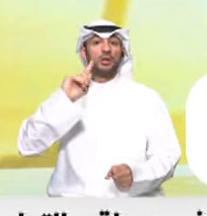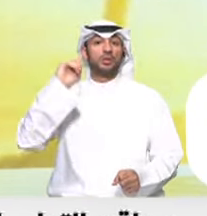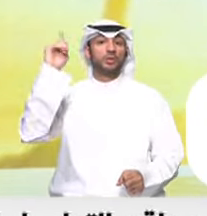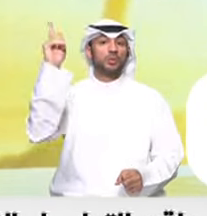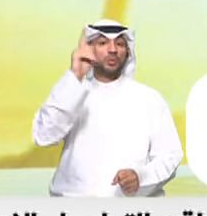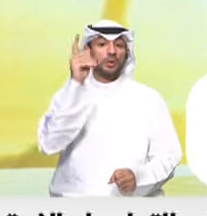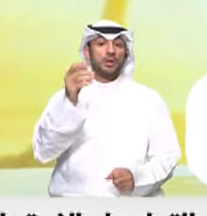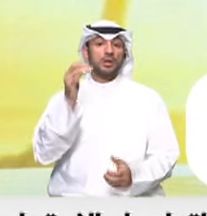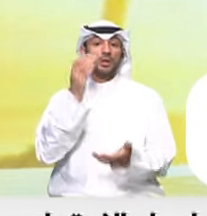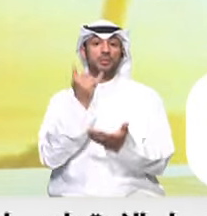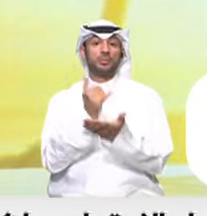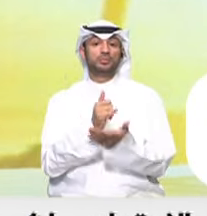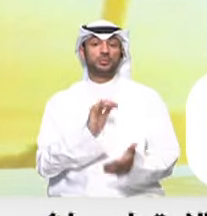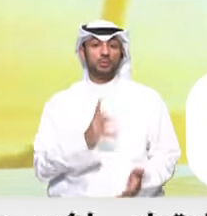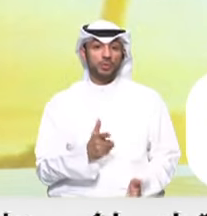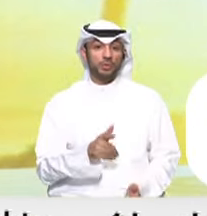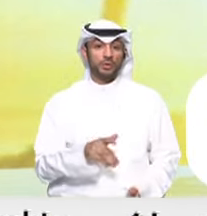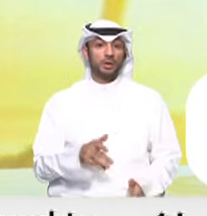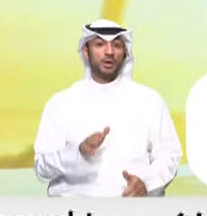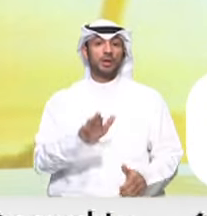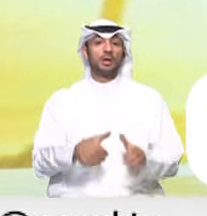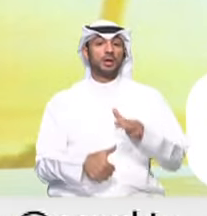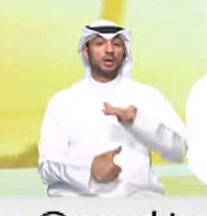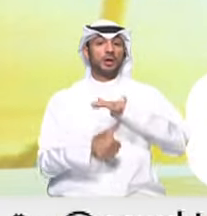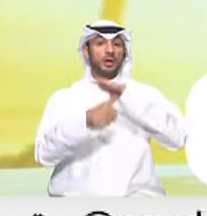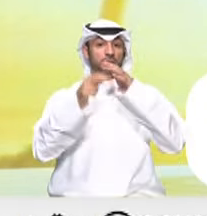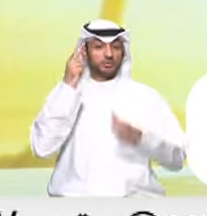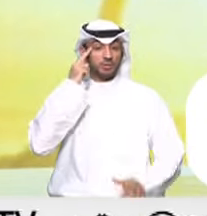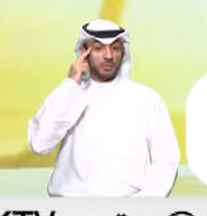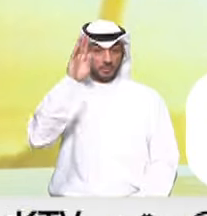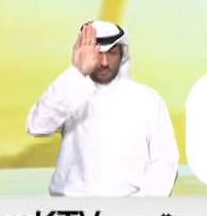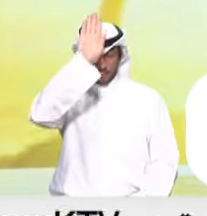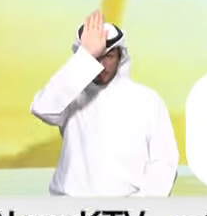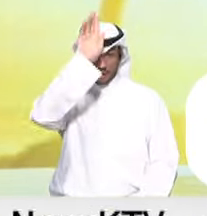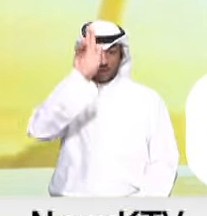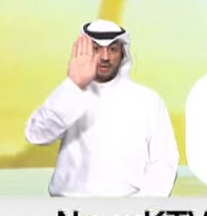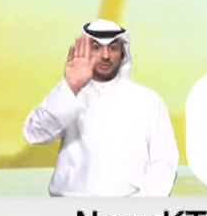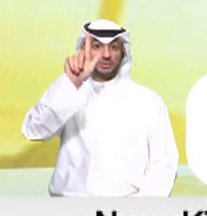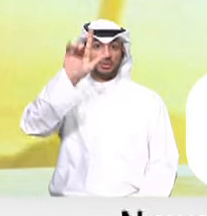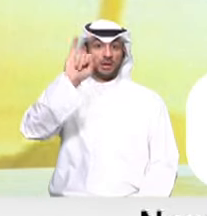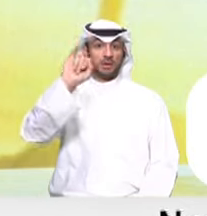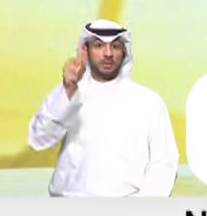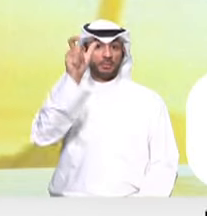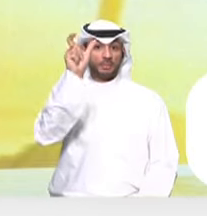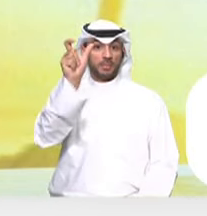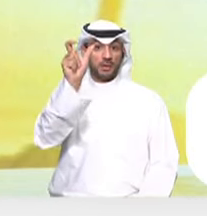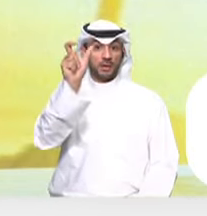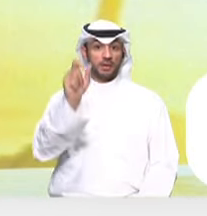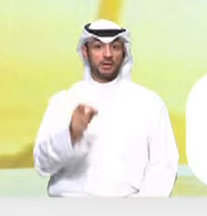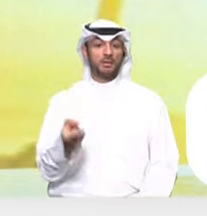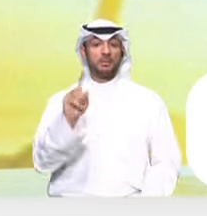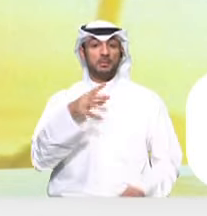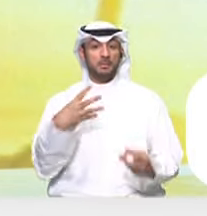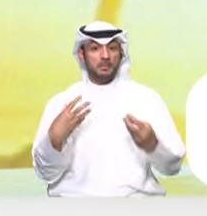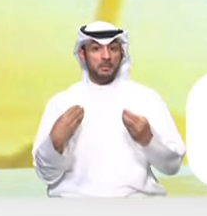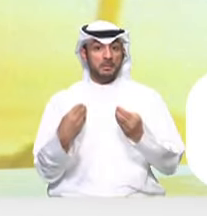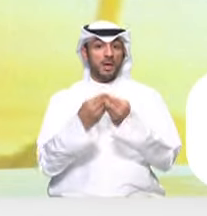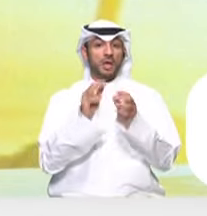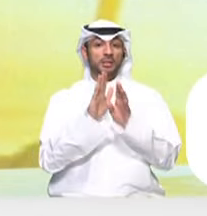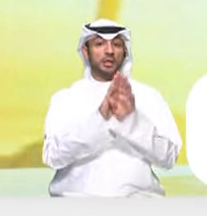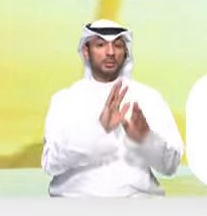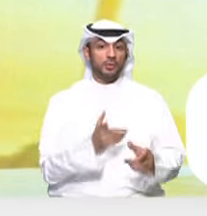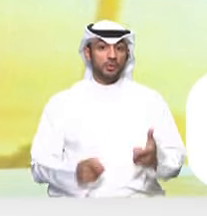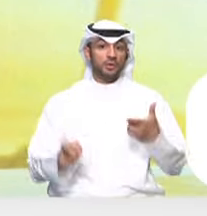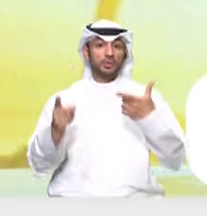قيادة خادم الحرمين الشريفين الملك سلمان بن عبد العزيز آل سعود وبمؤازرة صاحب السمو